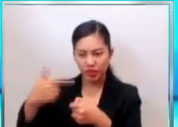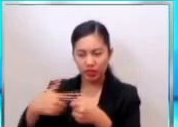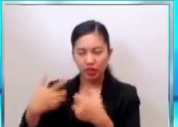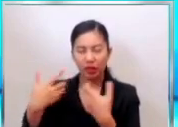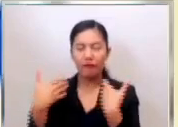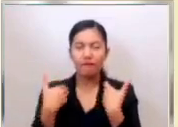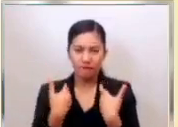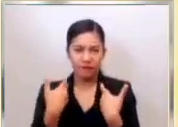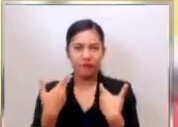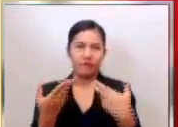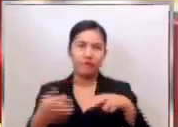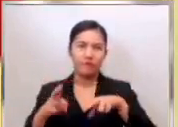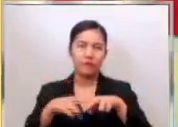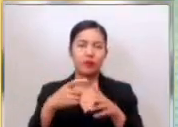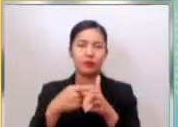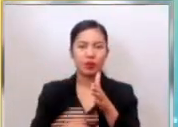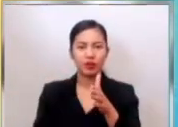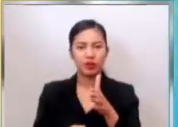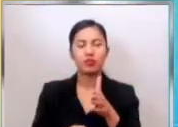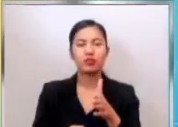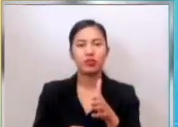Katibayan.